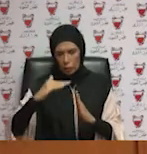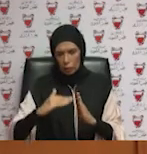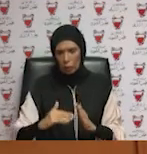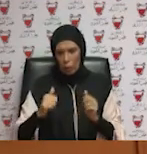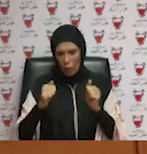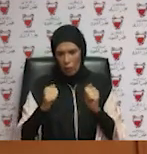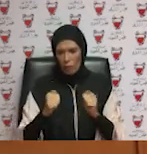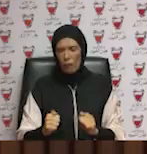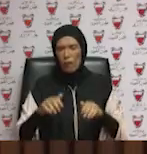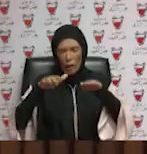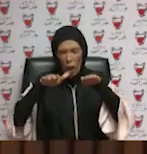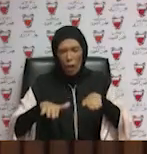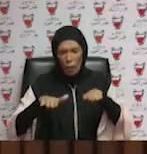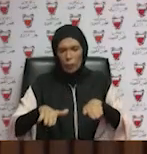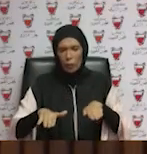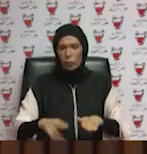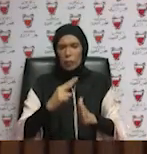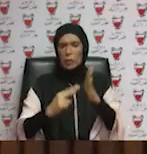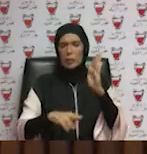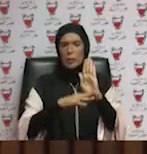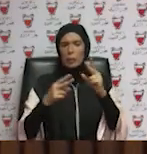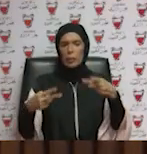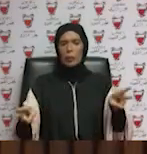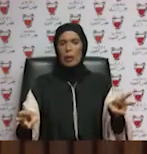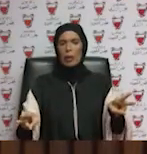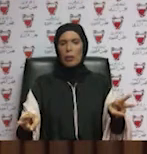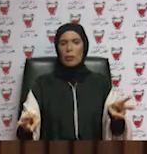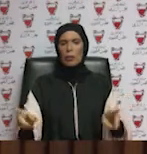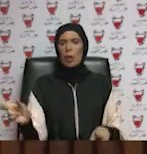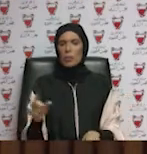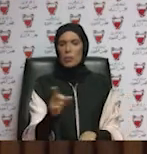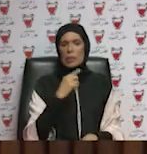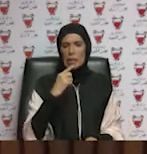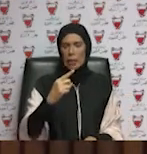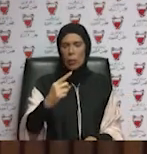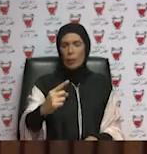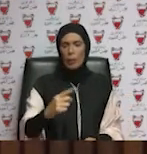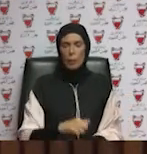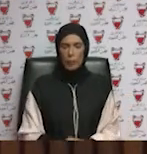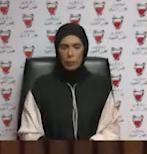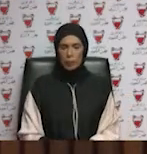التنفيذية المسؤولة عن إصدار التراخيص بصفة دورية سنوية.